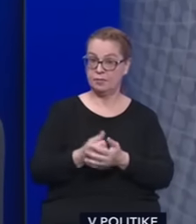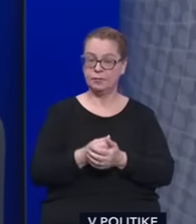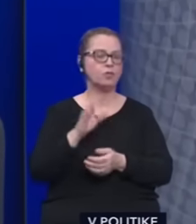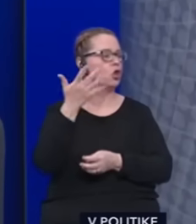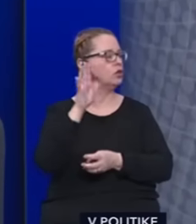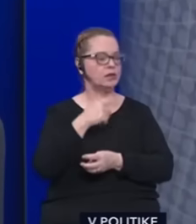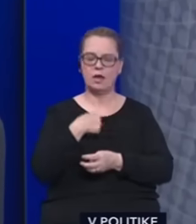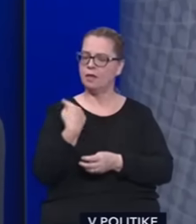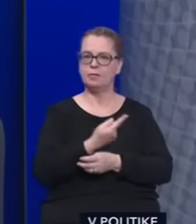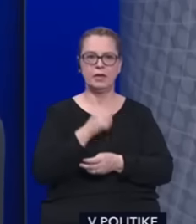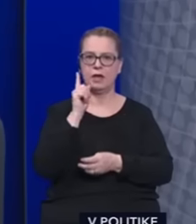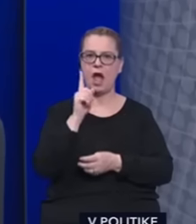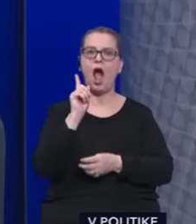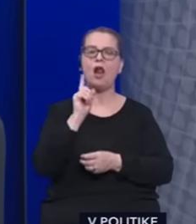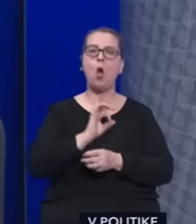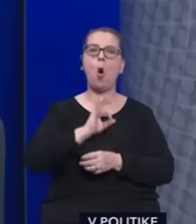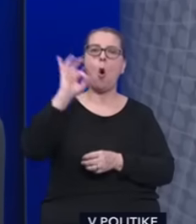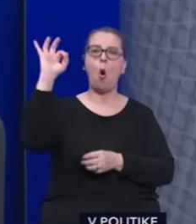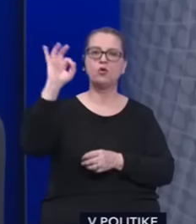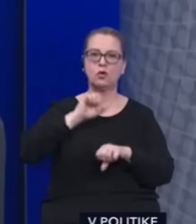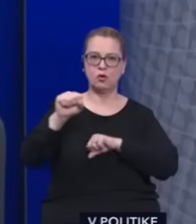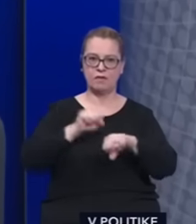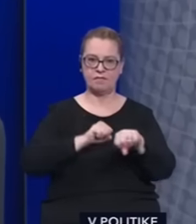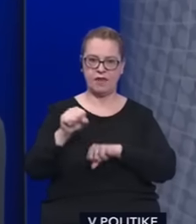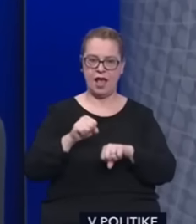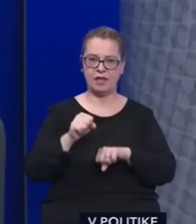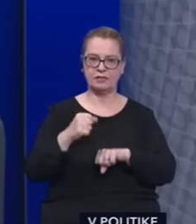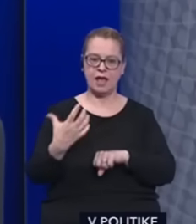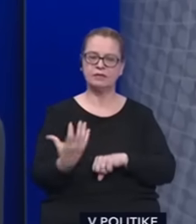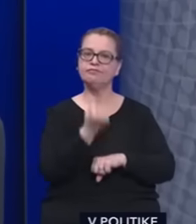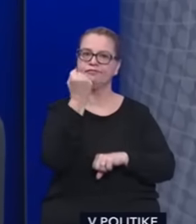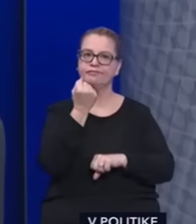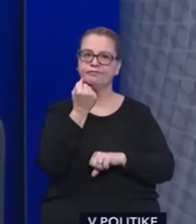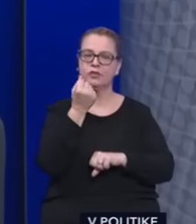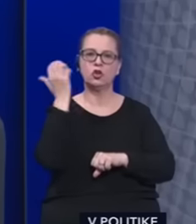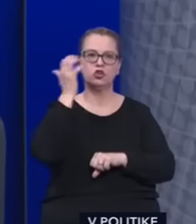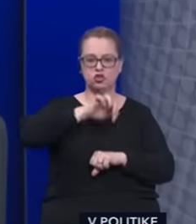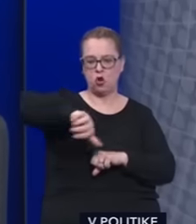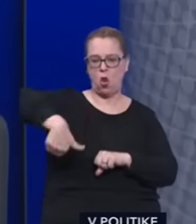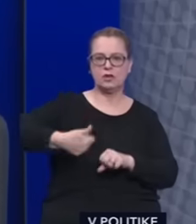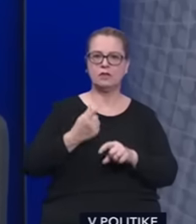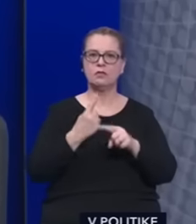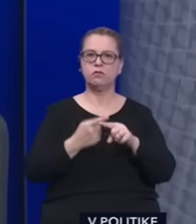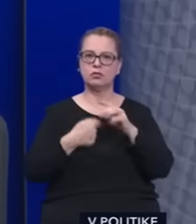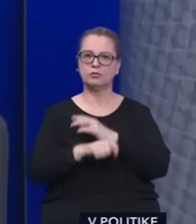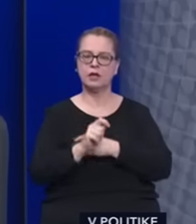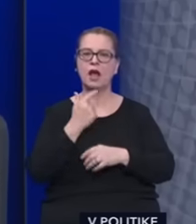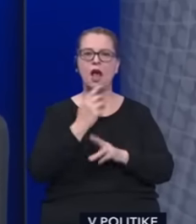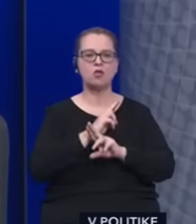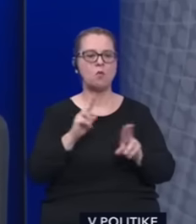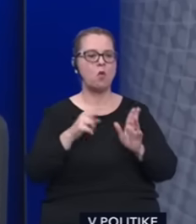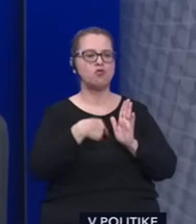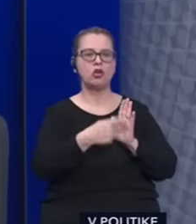my, ale Ódorová vláda objavuje zlodejstva a korupciu. Ako môže Kolár svojej bývalej